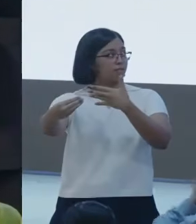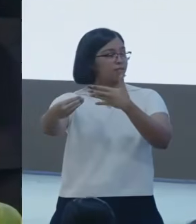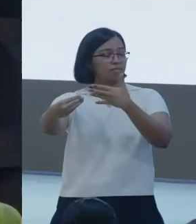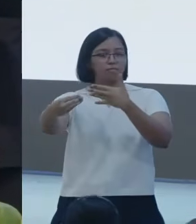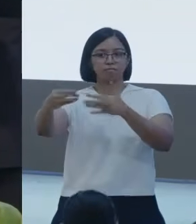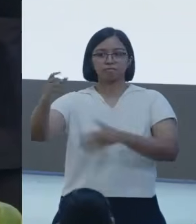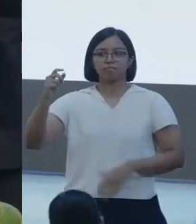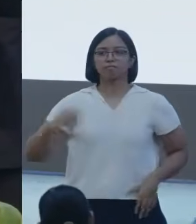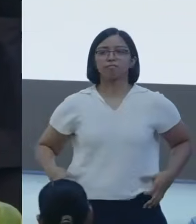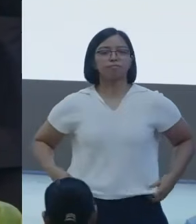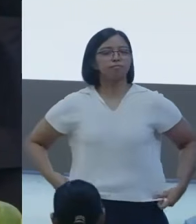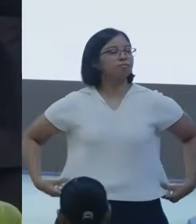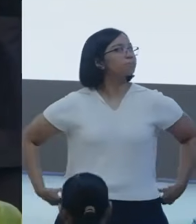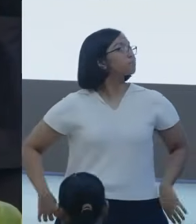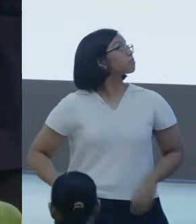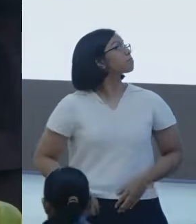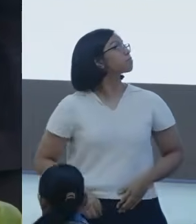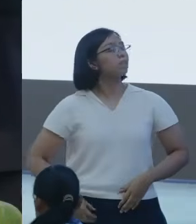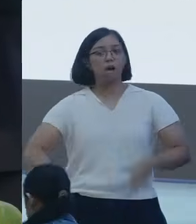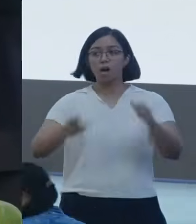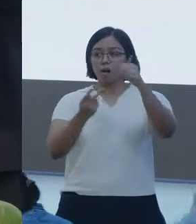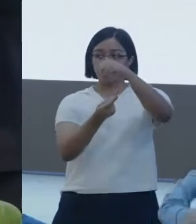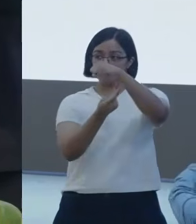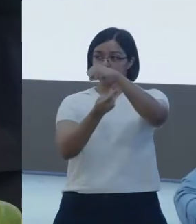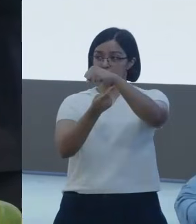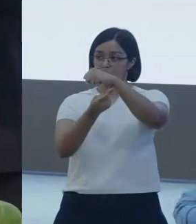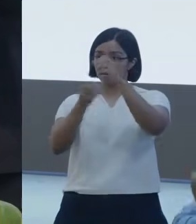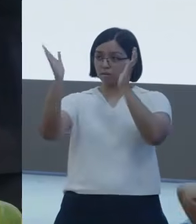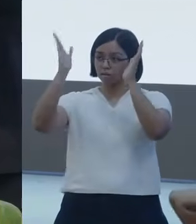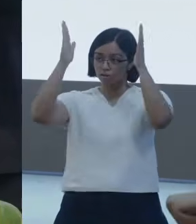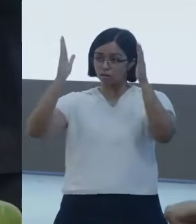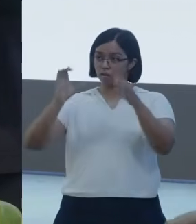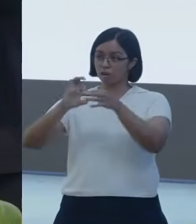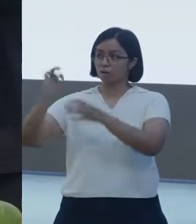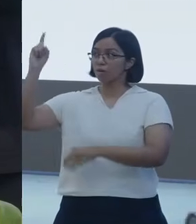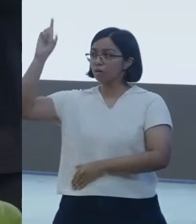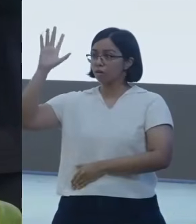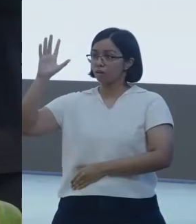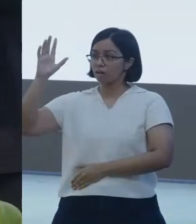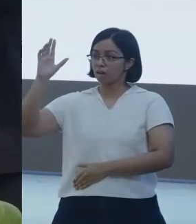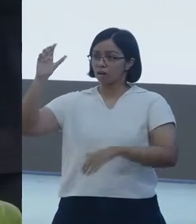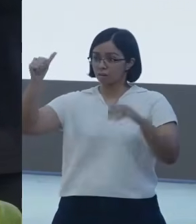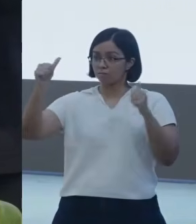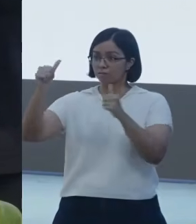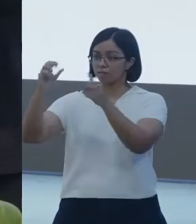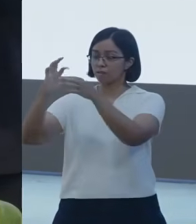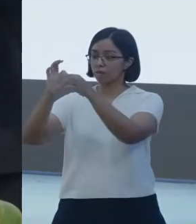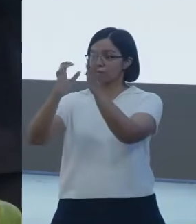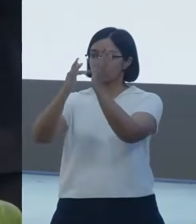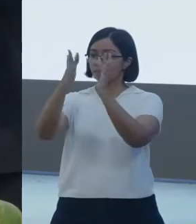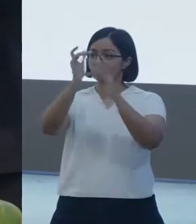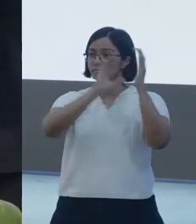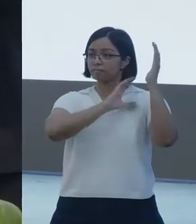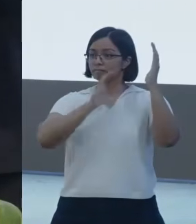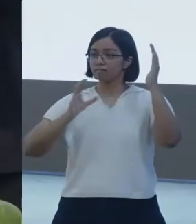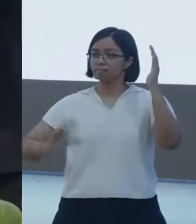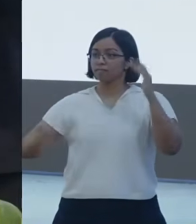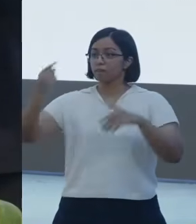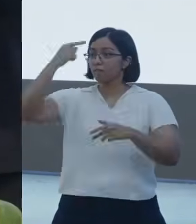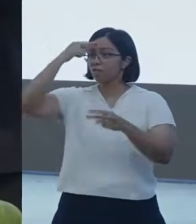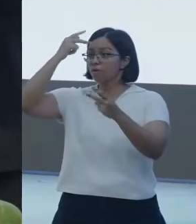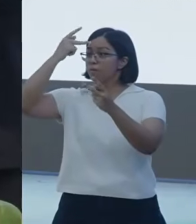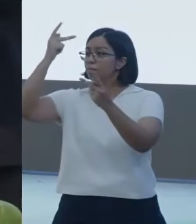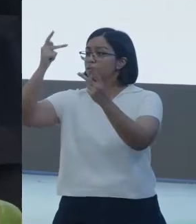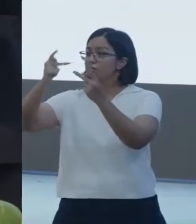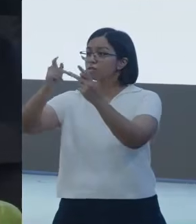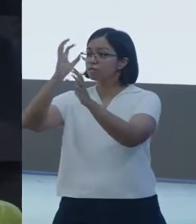Titus 1:1. Paul, a servant of God and an apostle of Jesus Christ, for the sake of the faith of